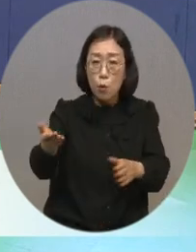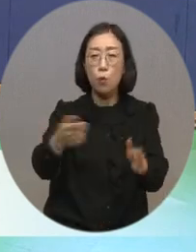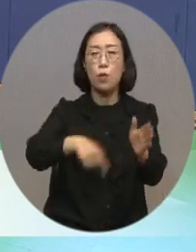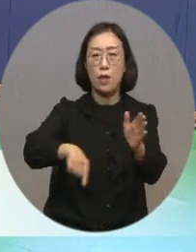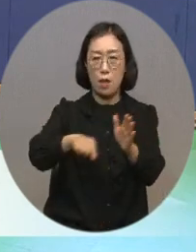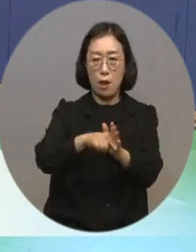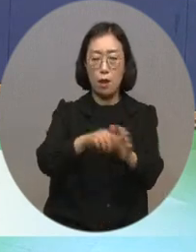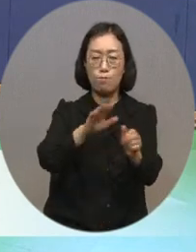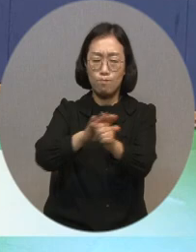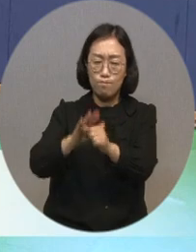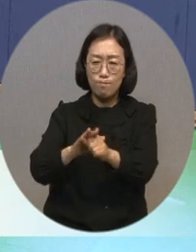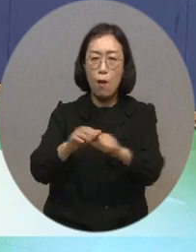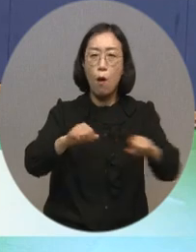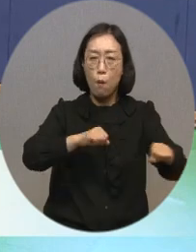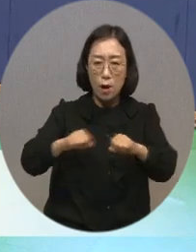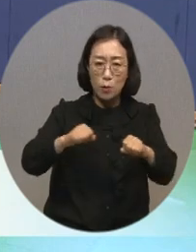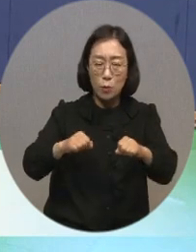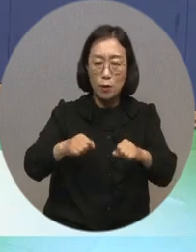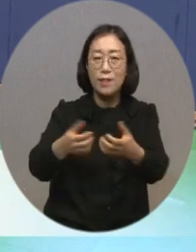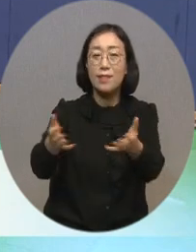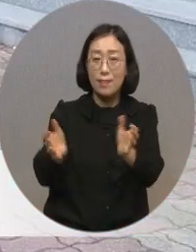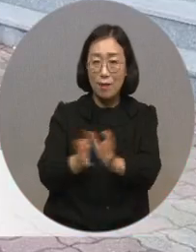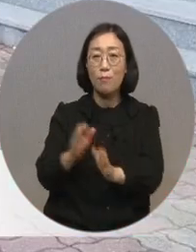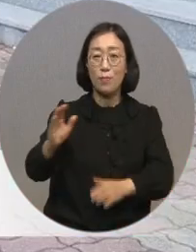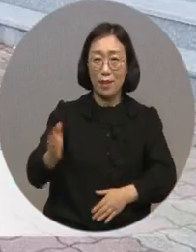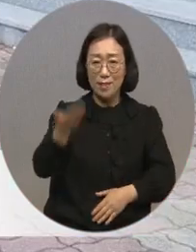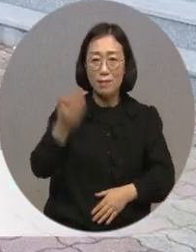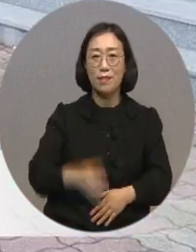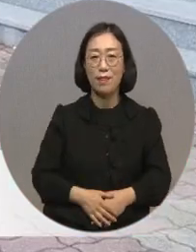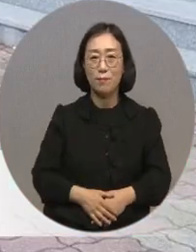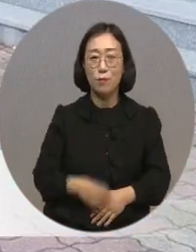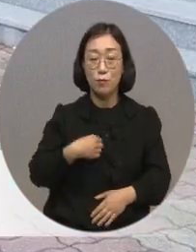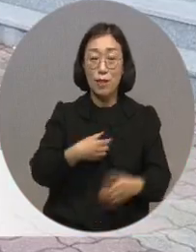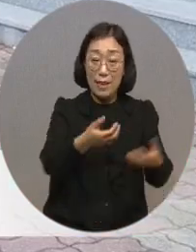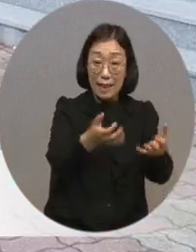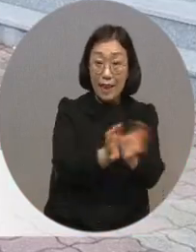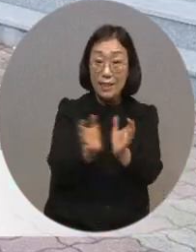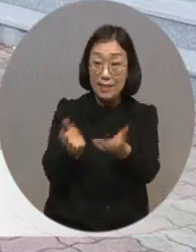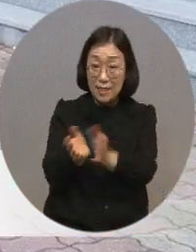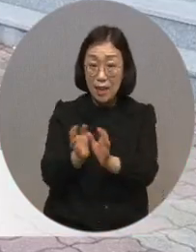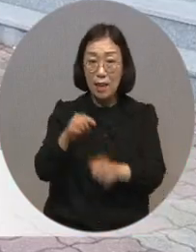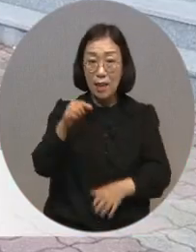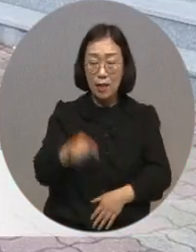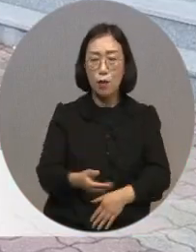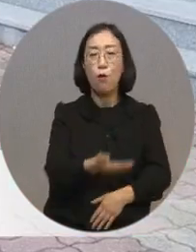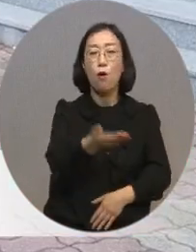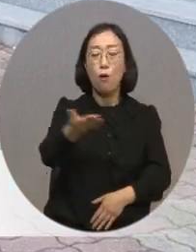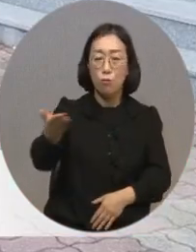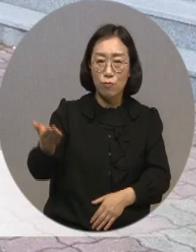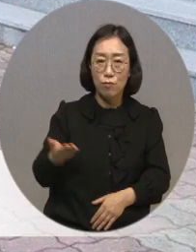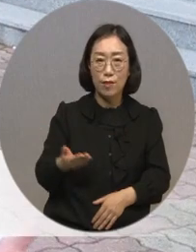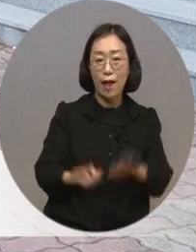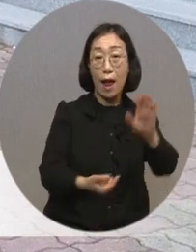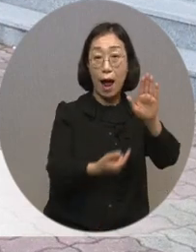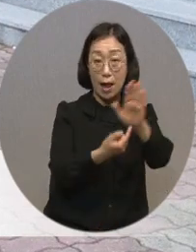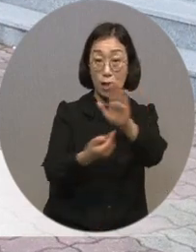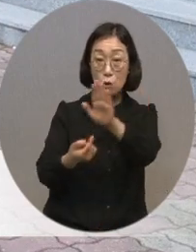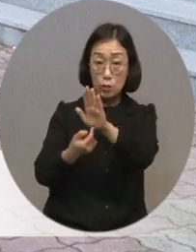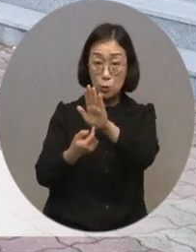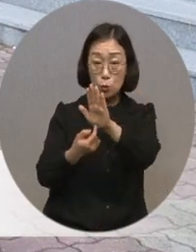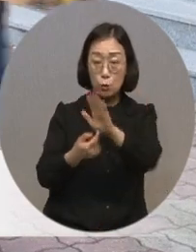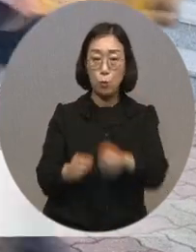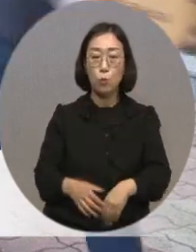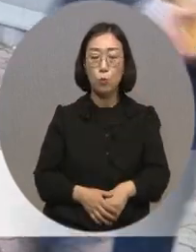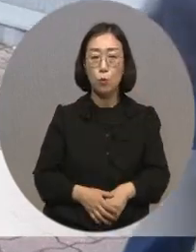봉사를 펼치는 그런 로타리가 되도록 노력하겠습니다. 우리 장애인 단체가 또 우리 여러분들에게 많이 알려지고